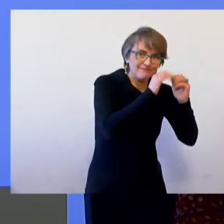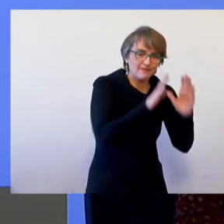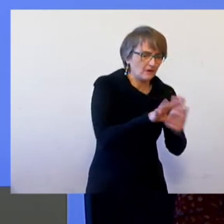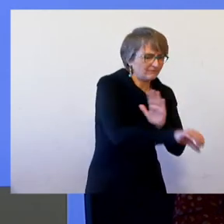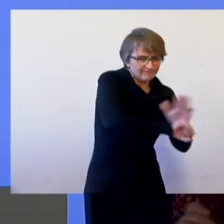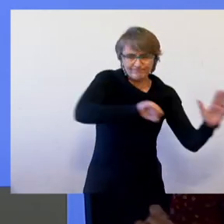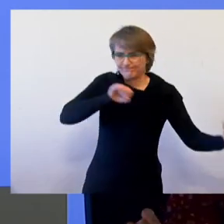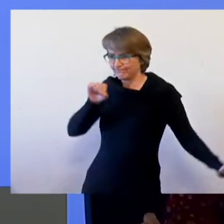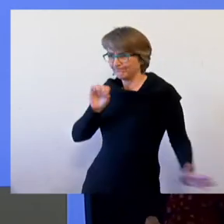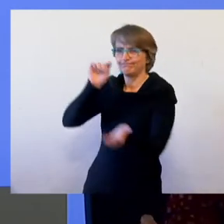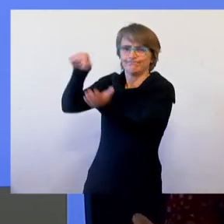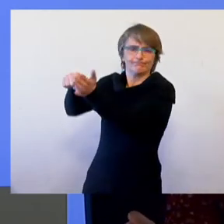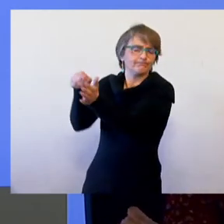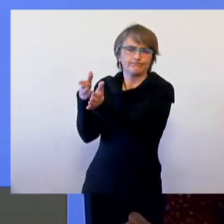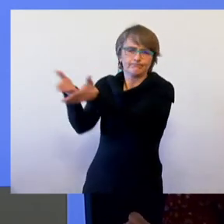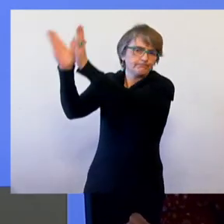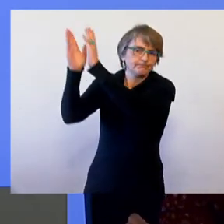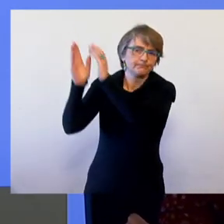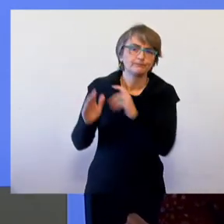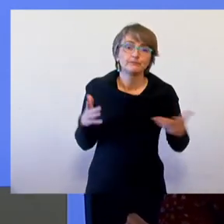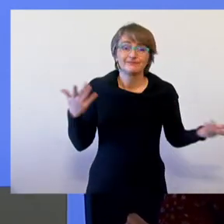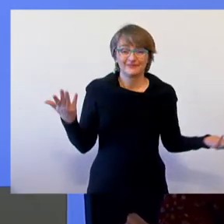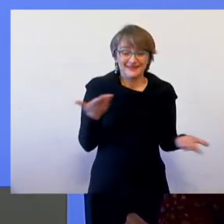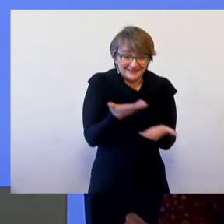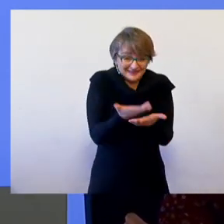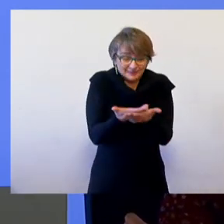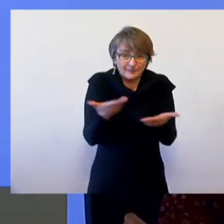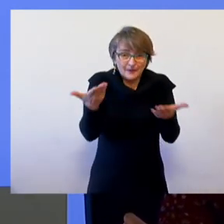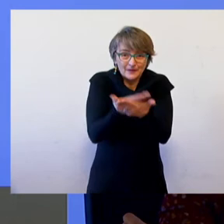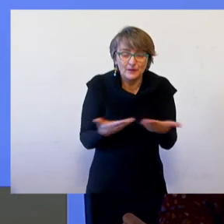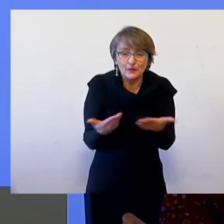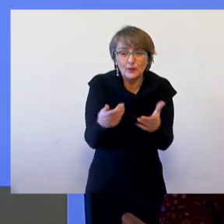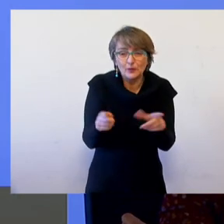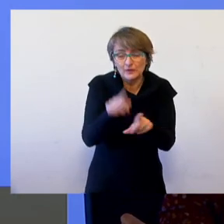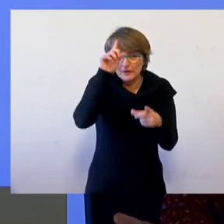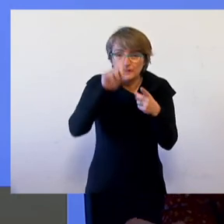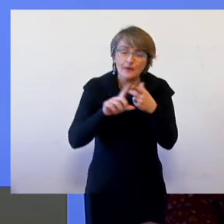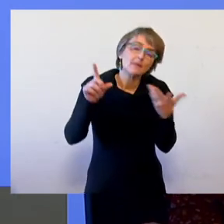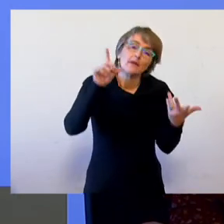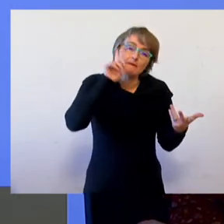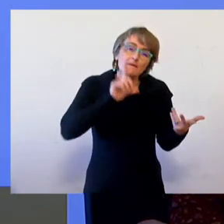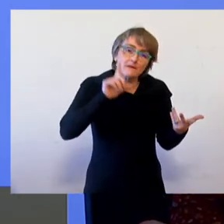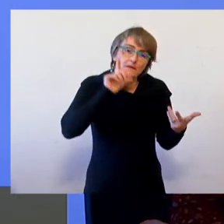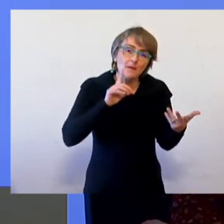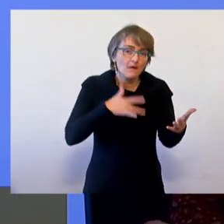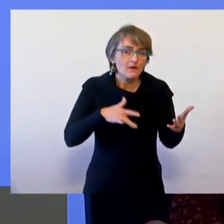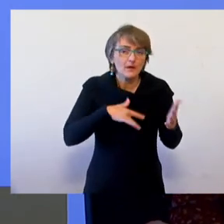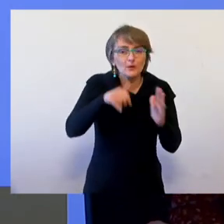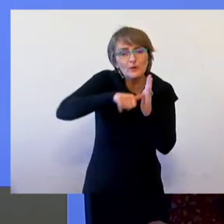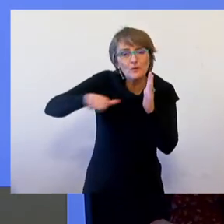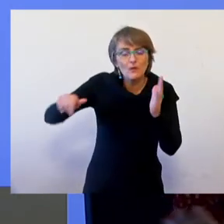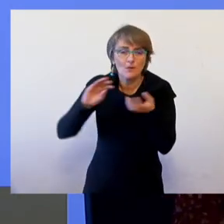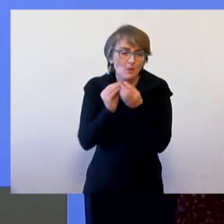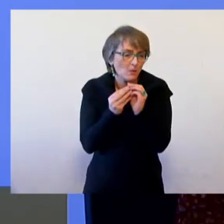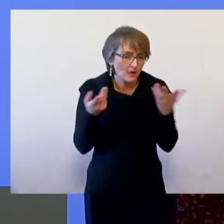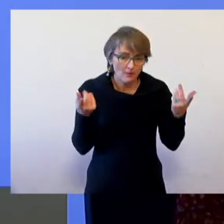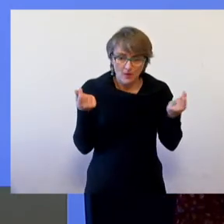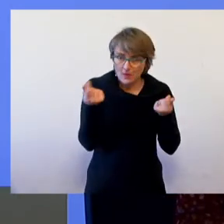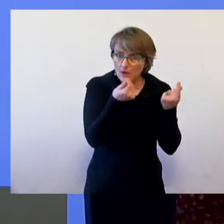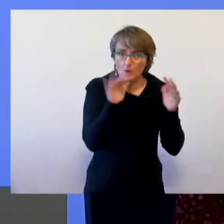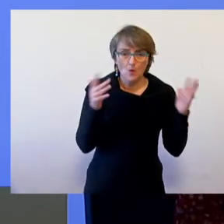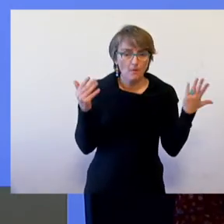Voilà, nous essayons, c'est tout le travail sur la précarité menstruelle, dont beaucoup d'associations s'impliquent et que nous nous